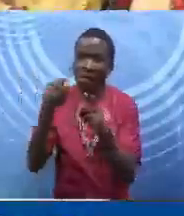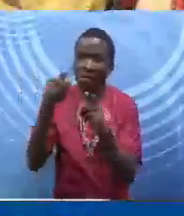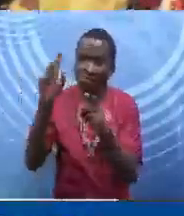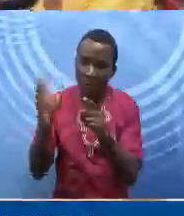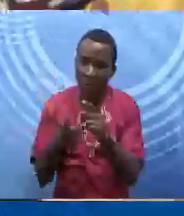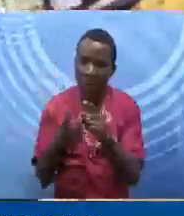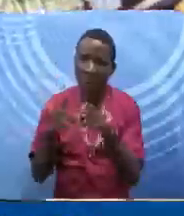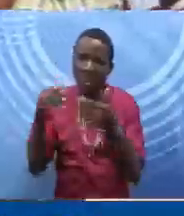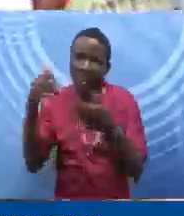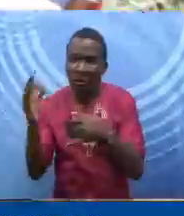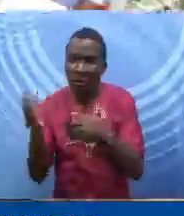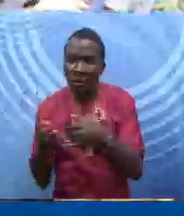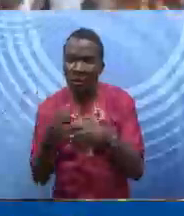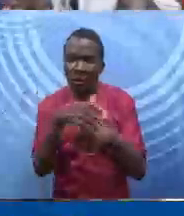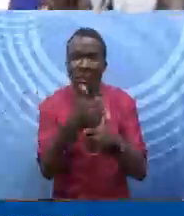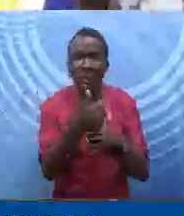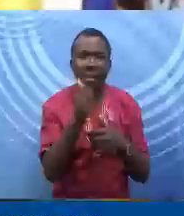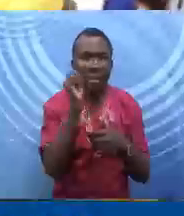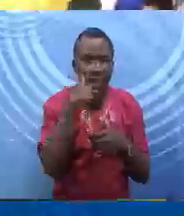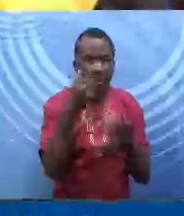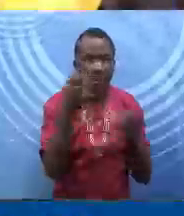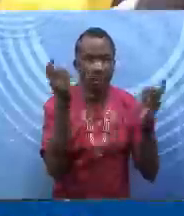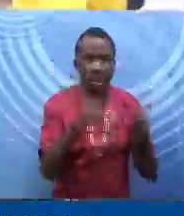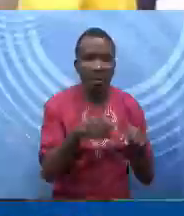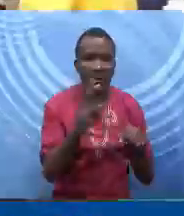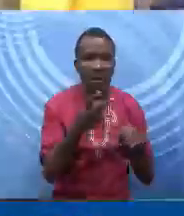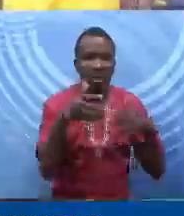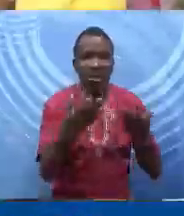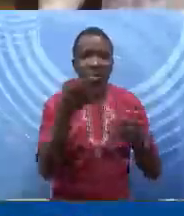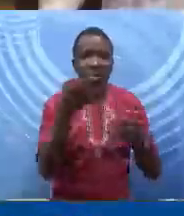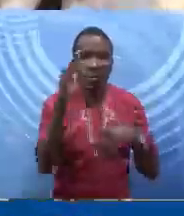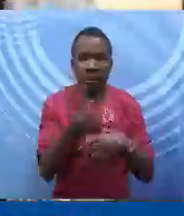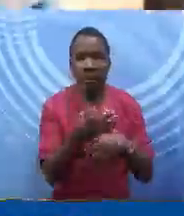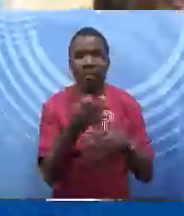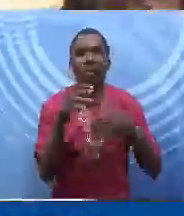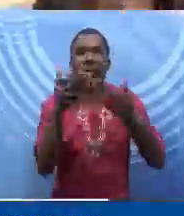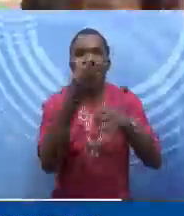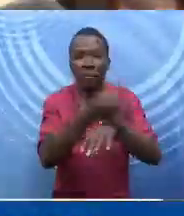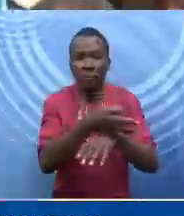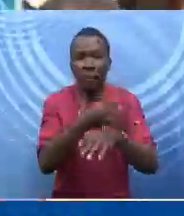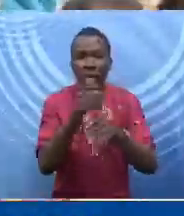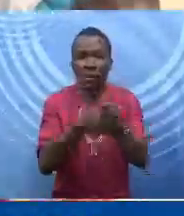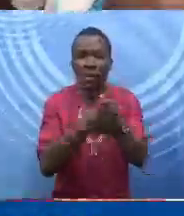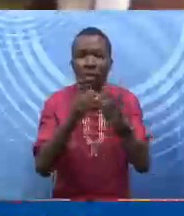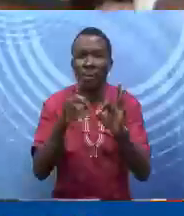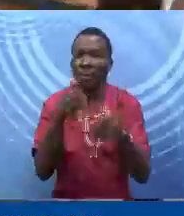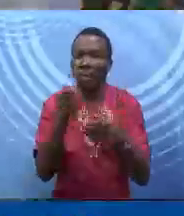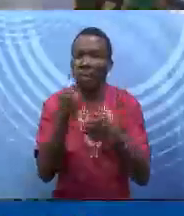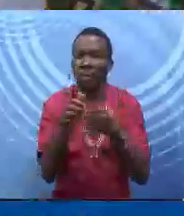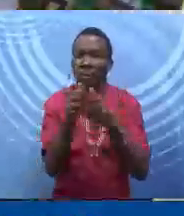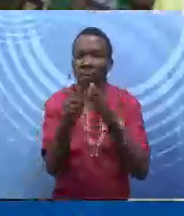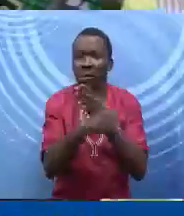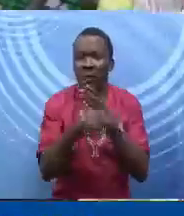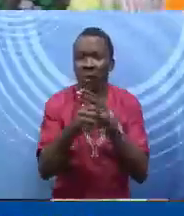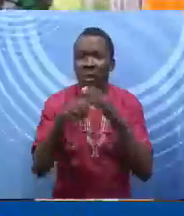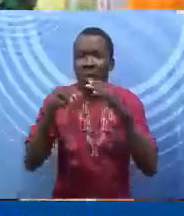nk'2,300 n'irindi ry'ejo naryo rikazamo 300,000 cyangwa birenze. Ukurikije ibivugwa n'umunyamabanga nshingabikorwa w'uyu